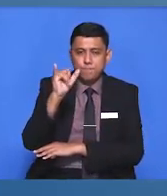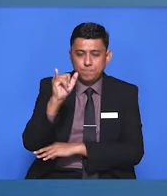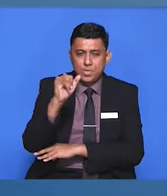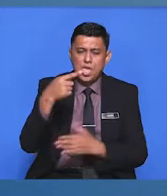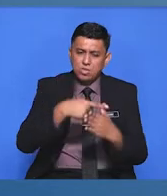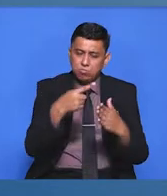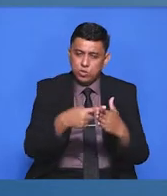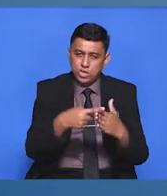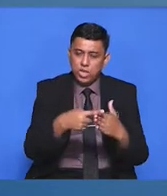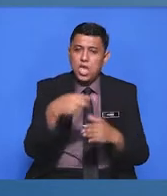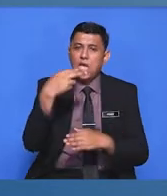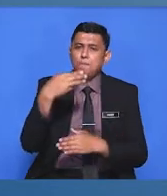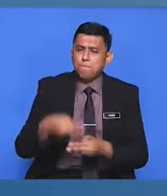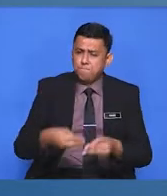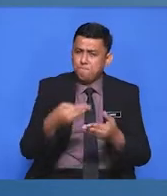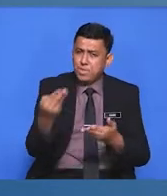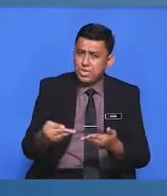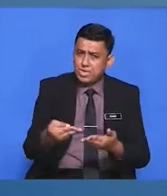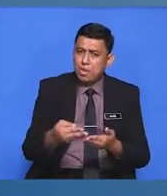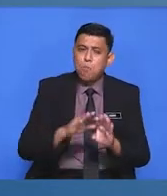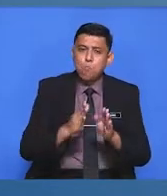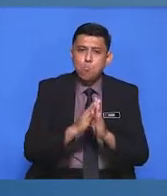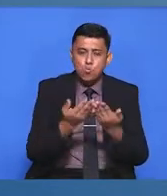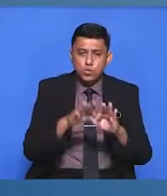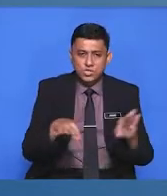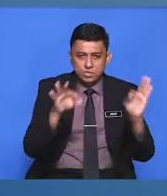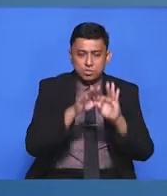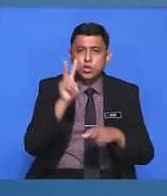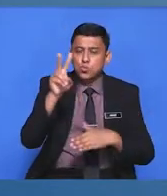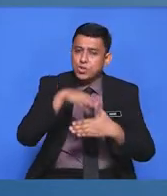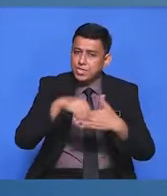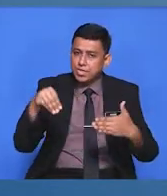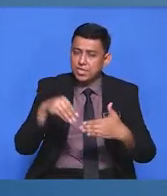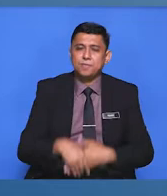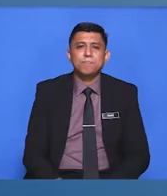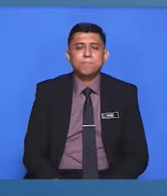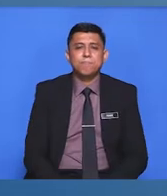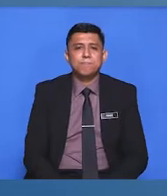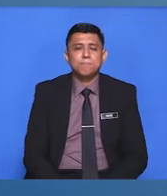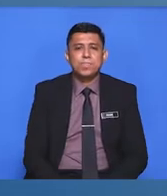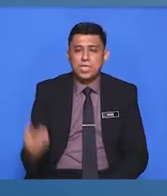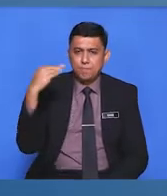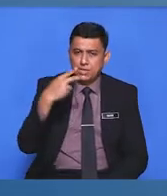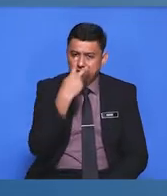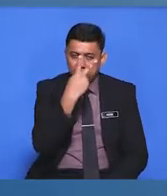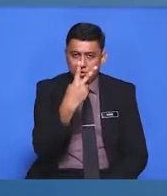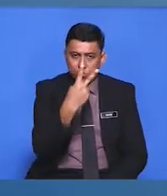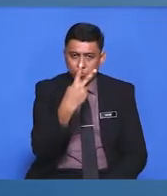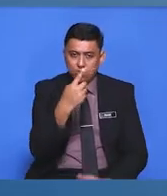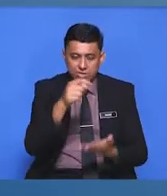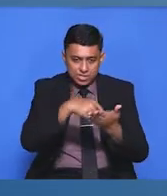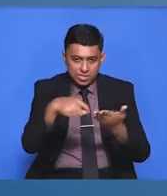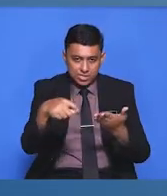Kemudian, Helmi membeli buku cerita berharga RM2. Mari kita lihat